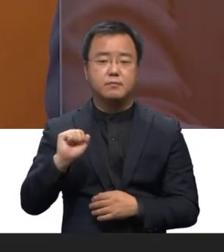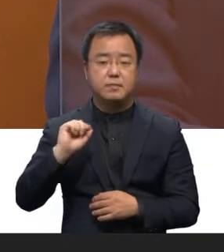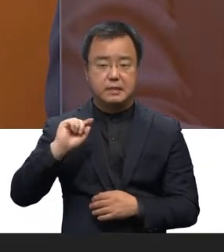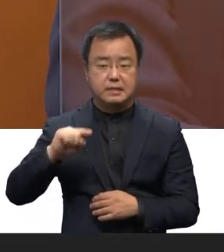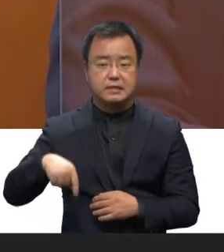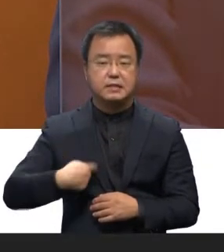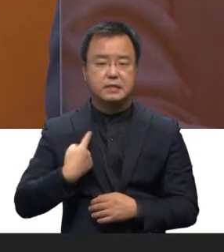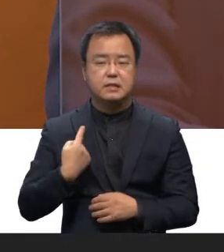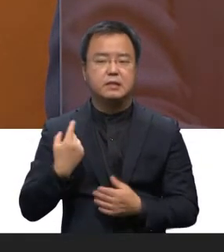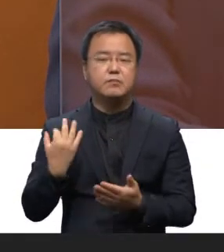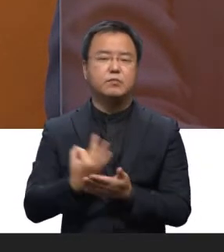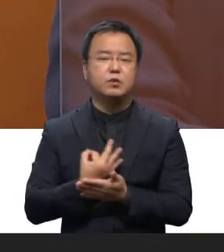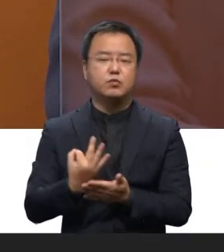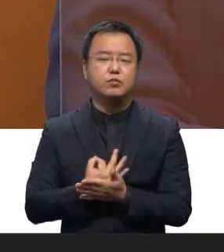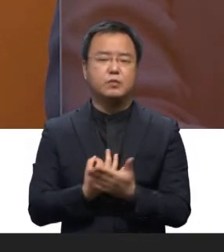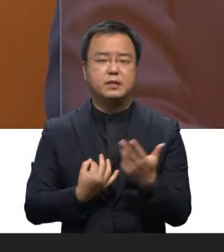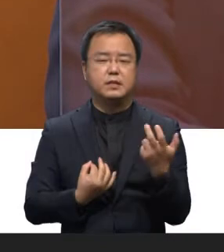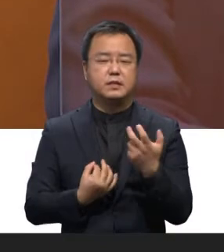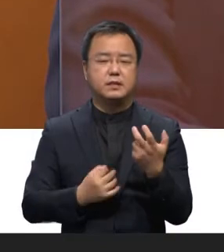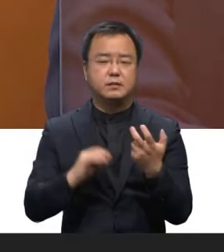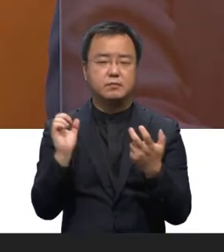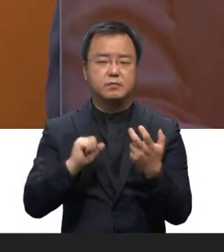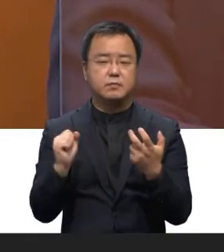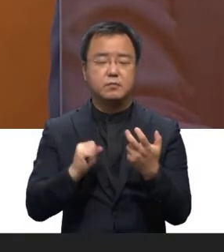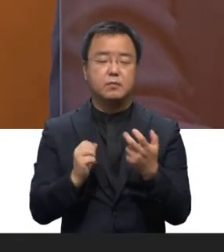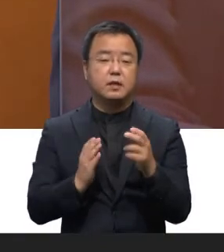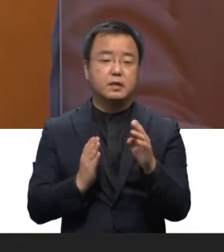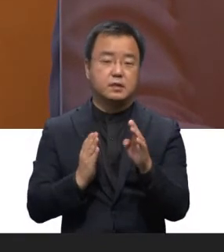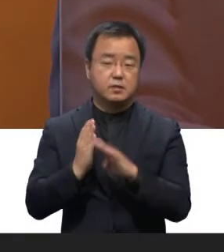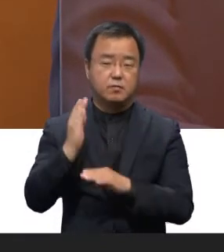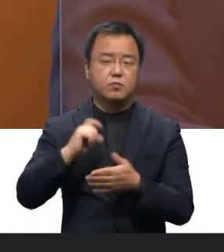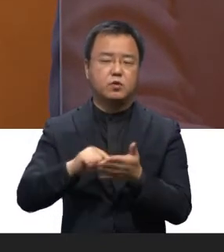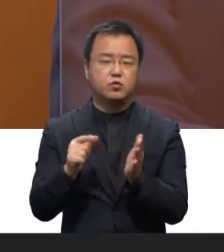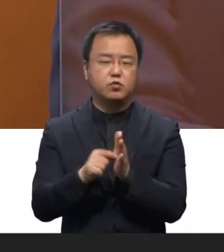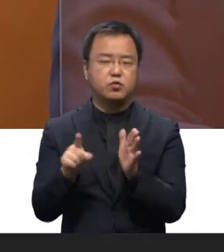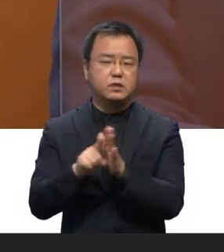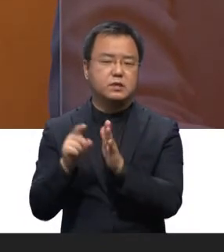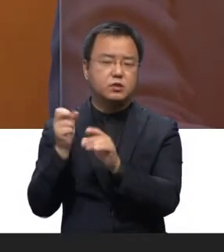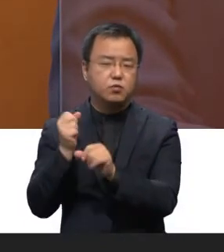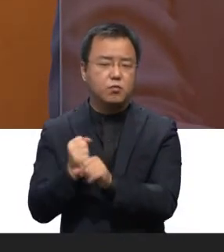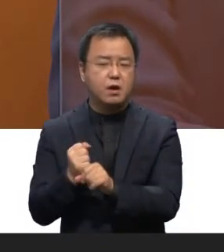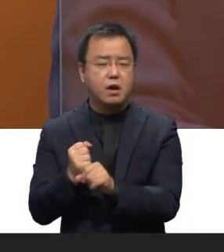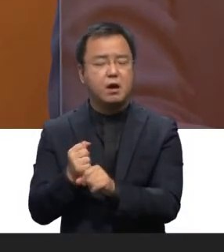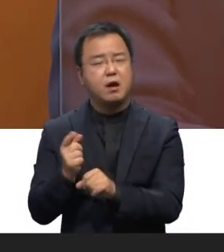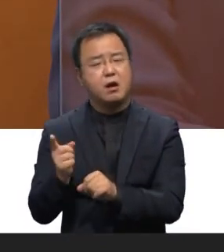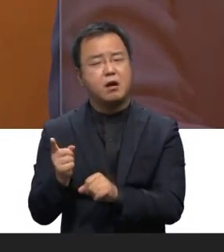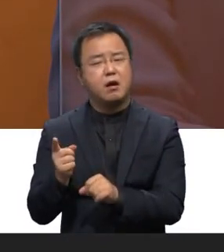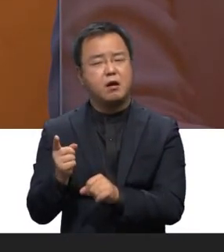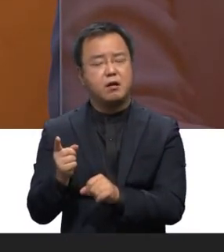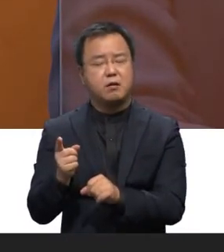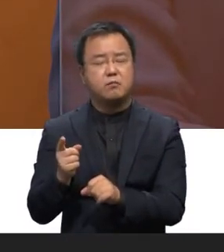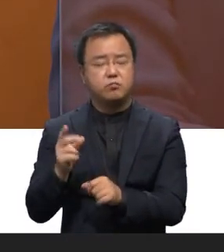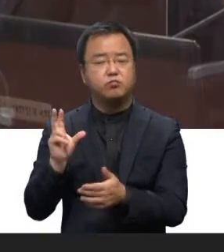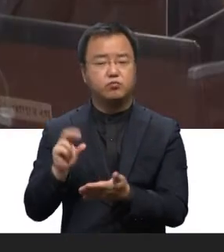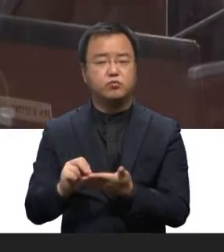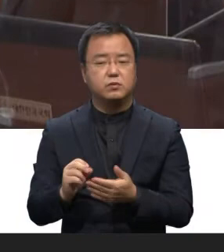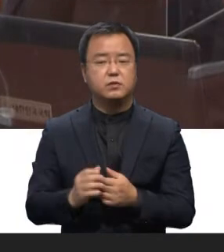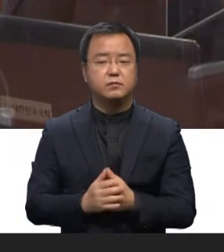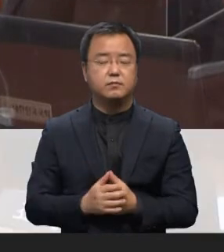그 수입의 70% 가 넘게 의존하고 있다고 하는 것 자체도 상당히 문제라고